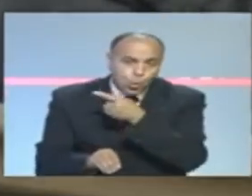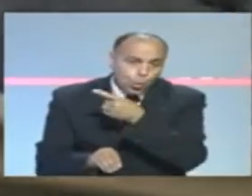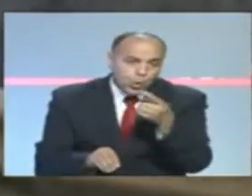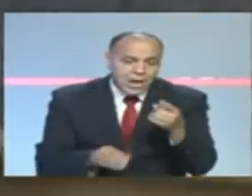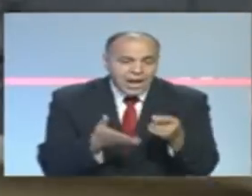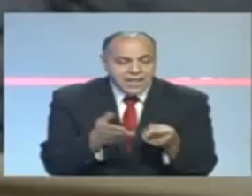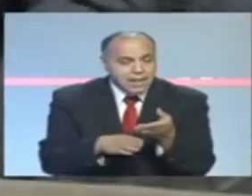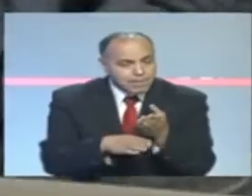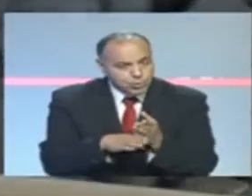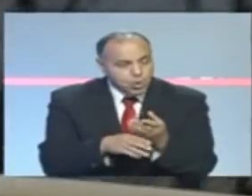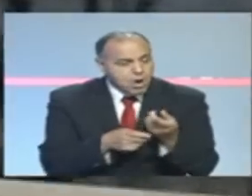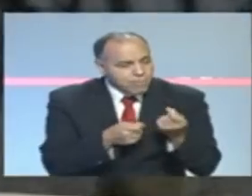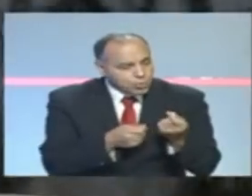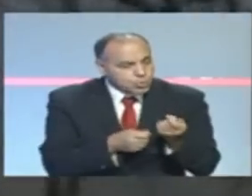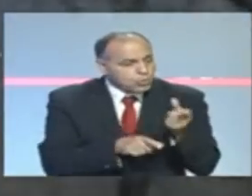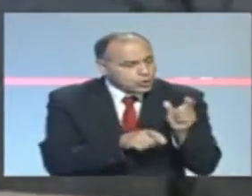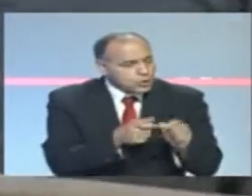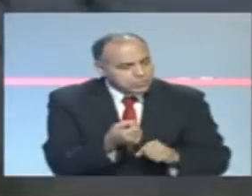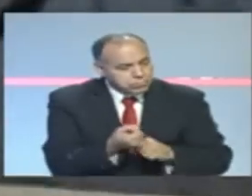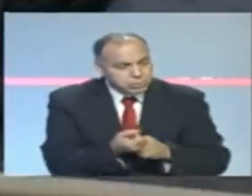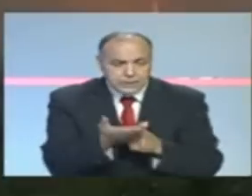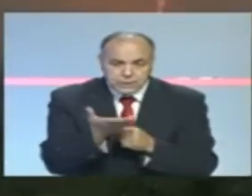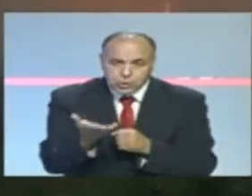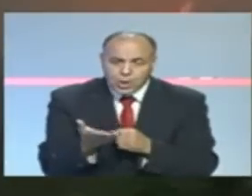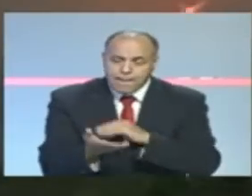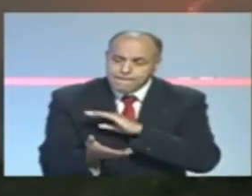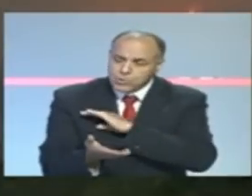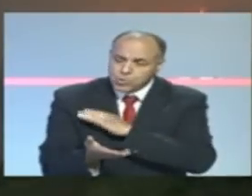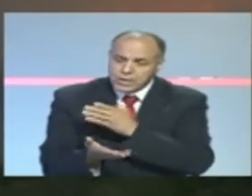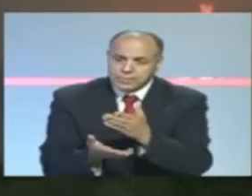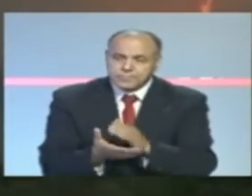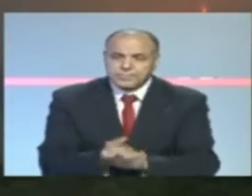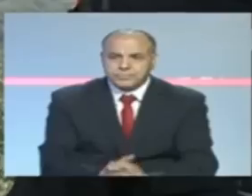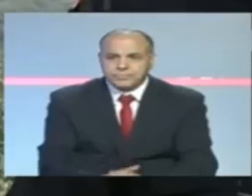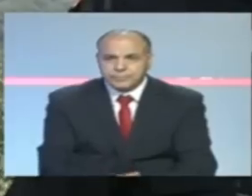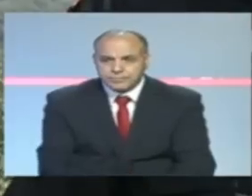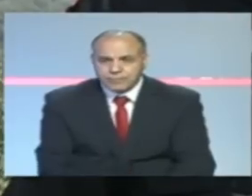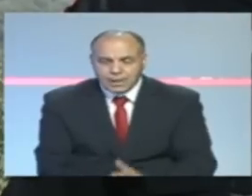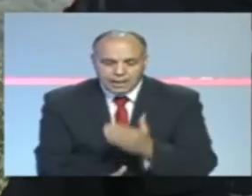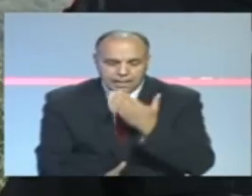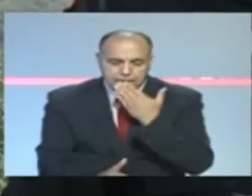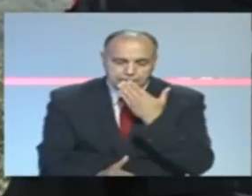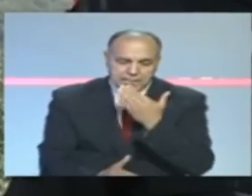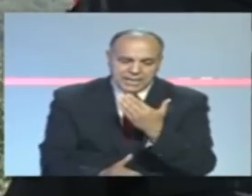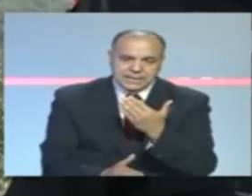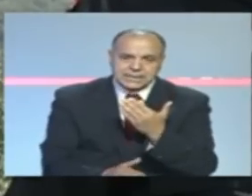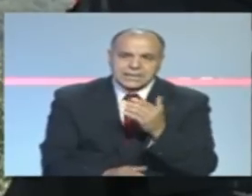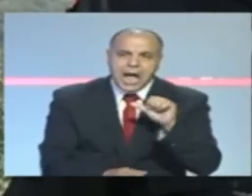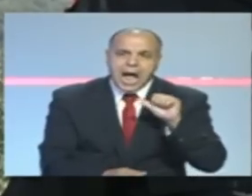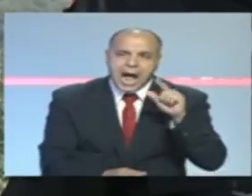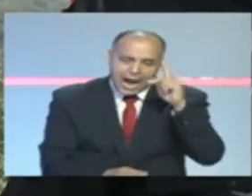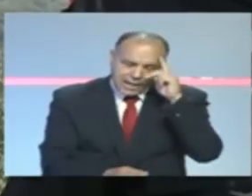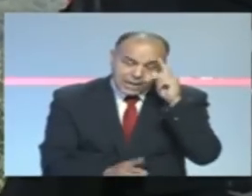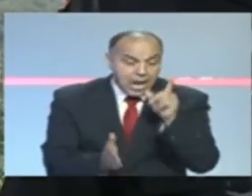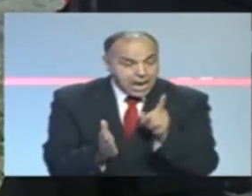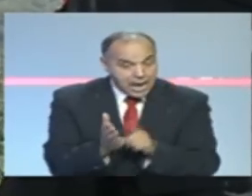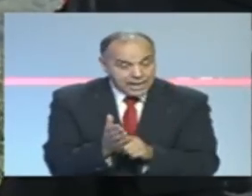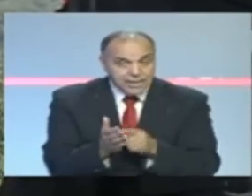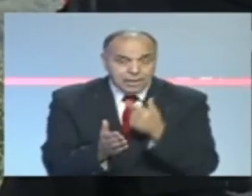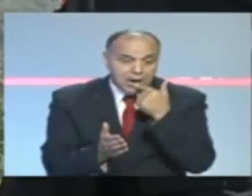الامكانيات الماديه والبشريه الموجوده تحت انتهت شكرا لك سعاده الاكيد